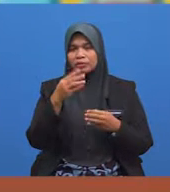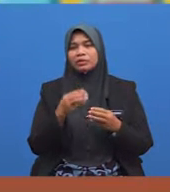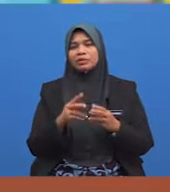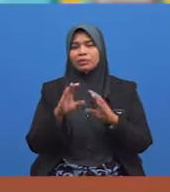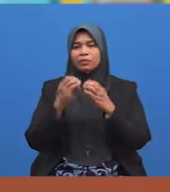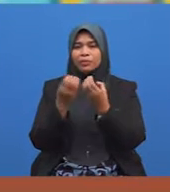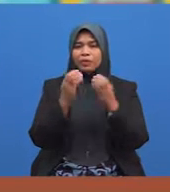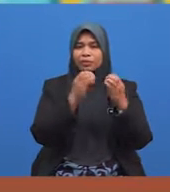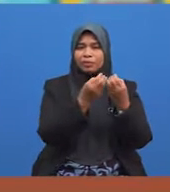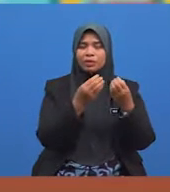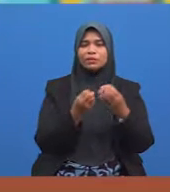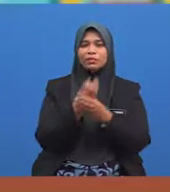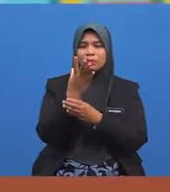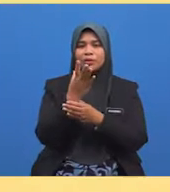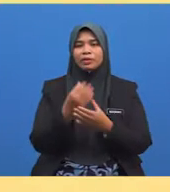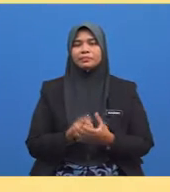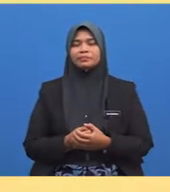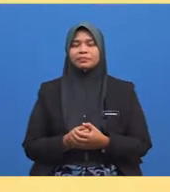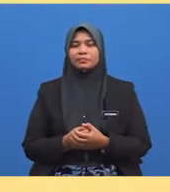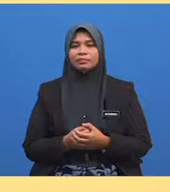pengelasan tumbuhan.